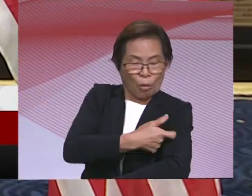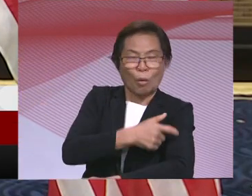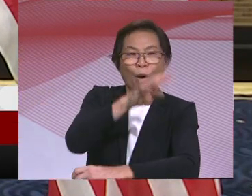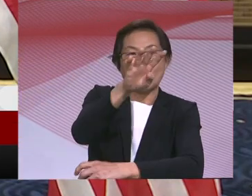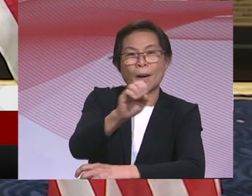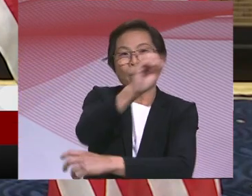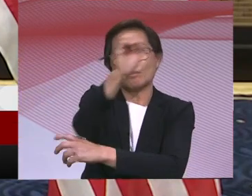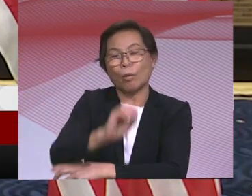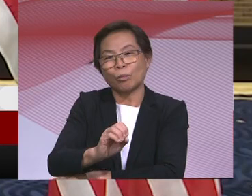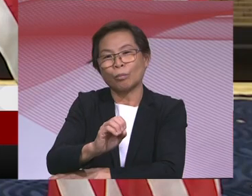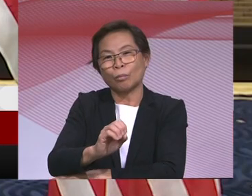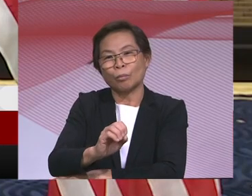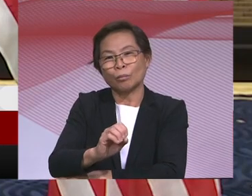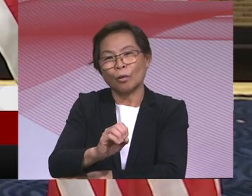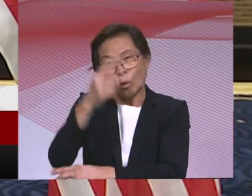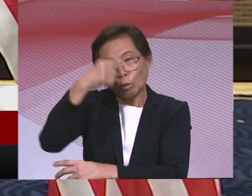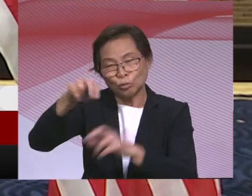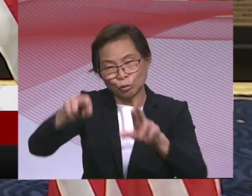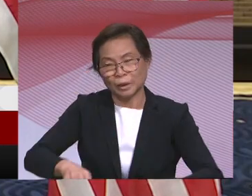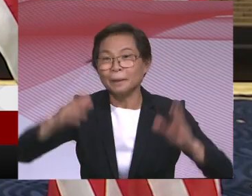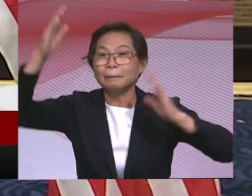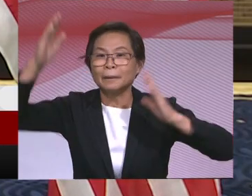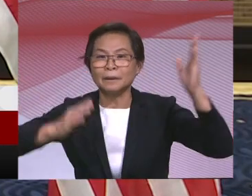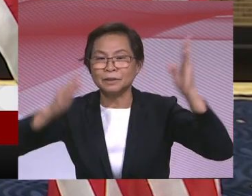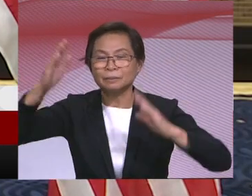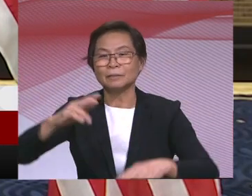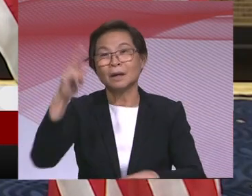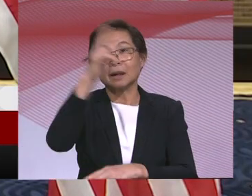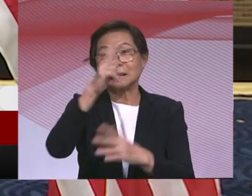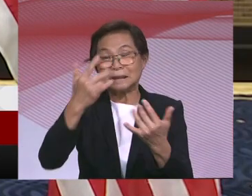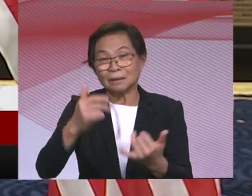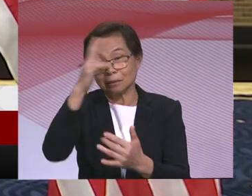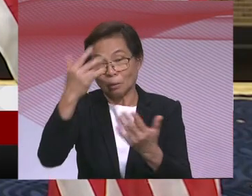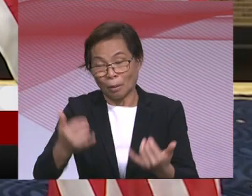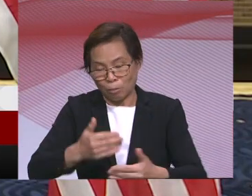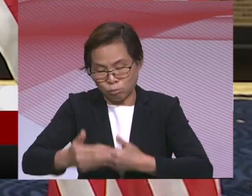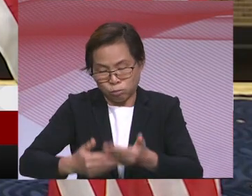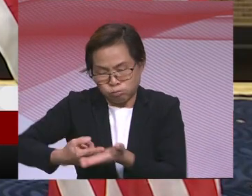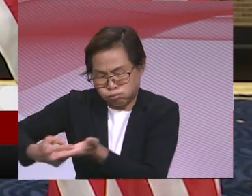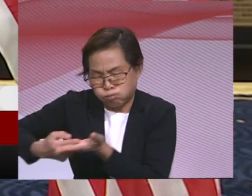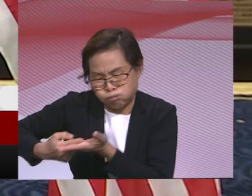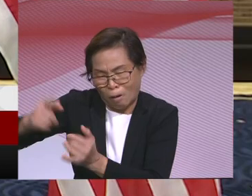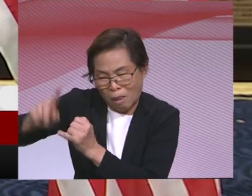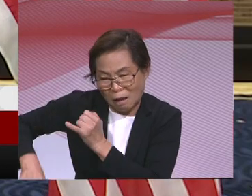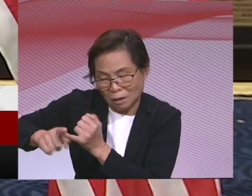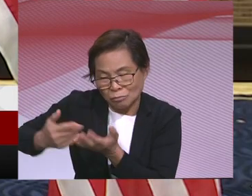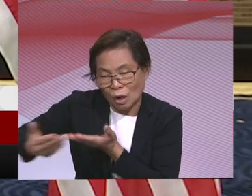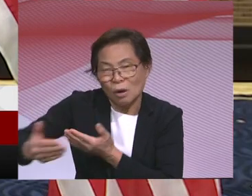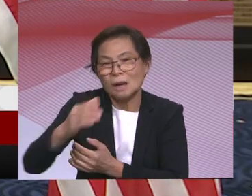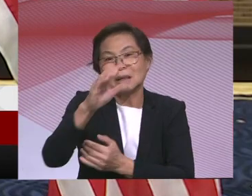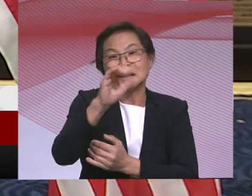40 protes liputan populasi Raja juga sedang dalam proses perundingan akhir dengan